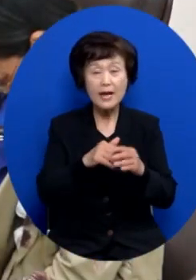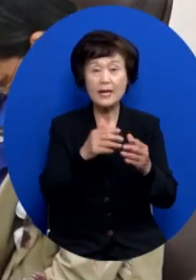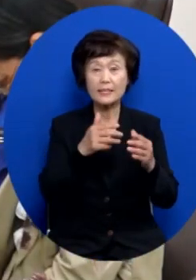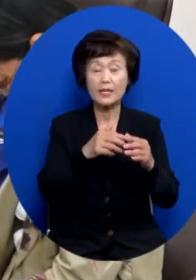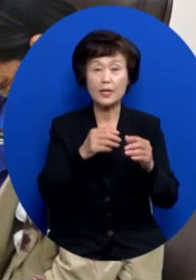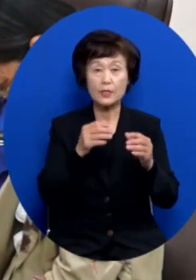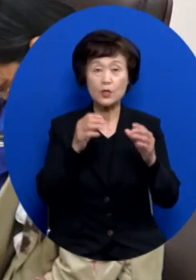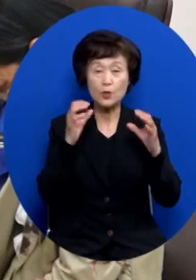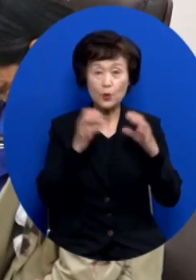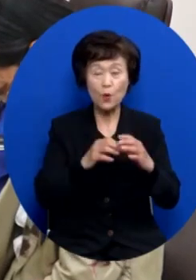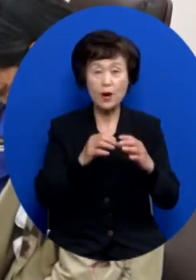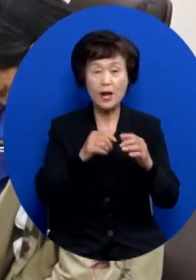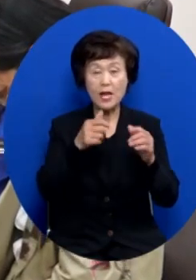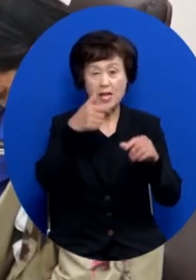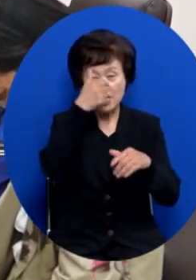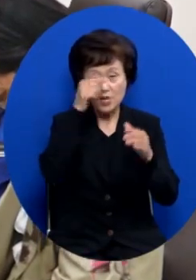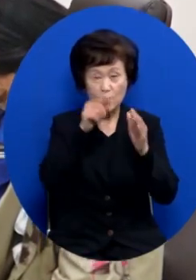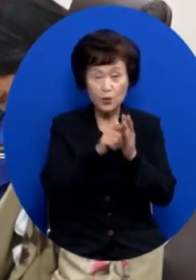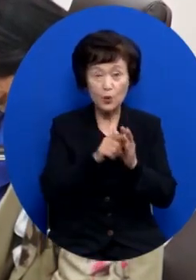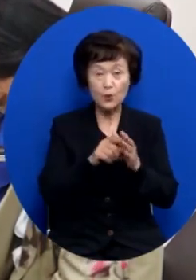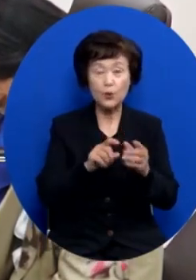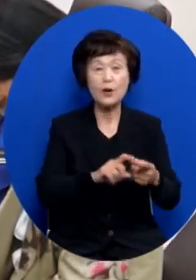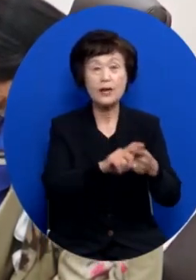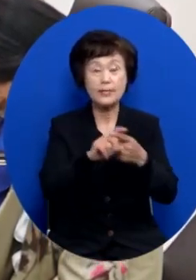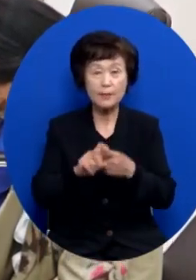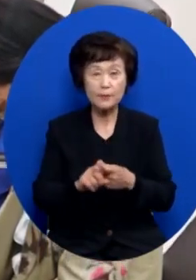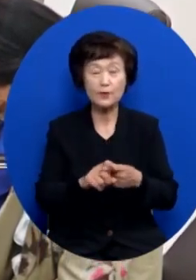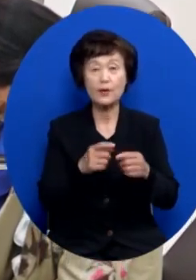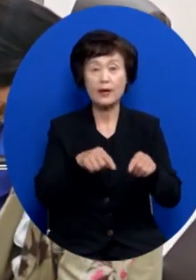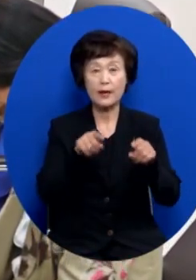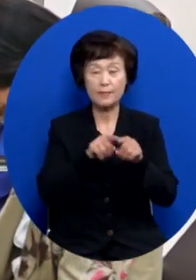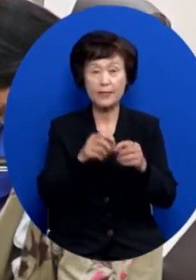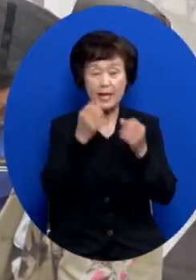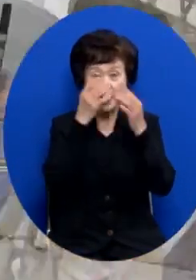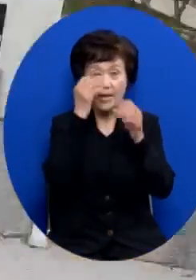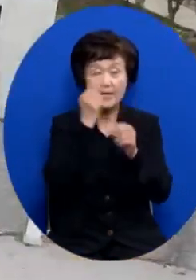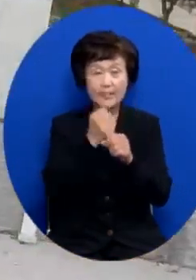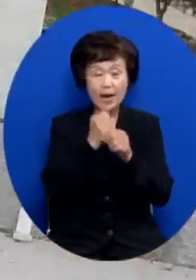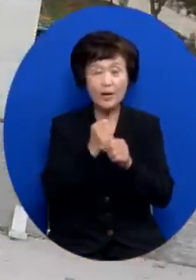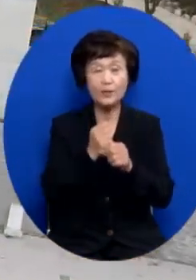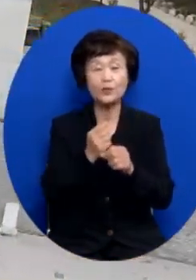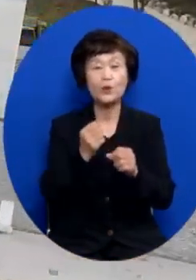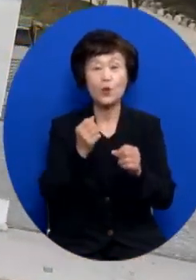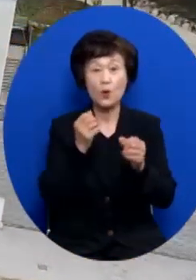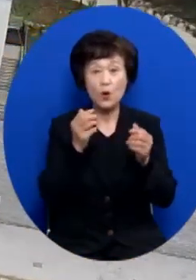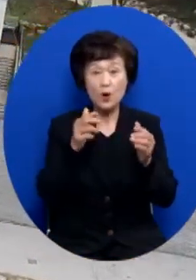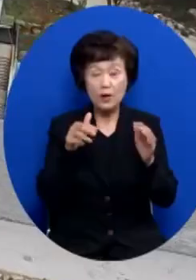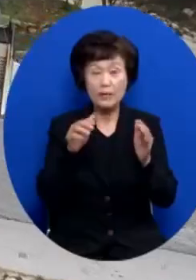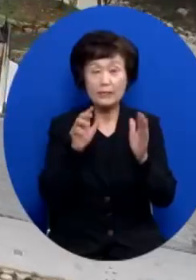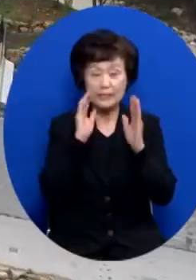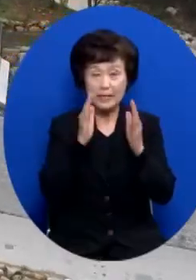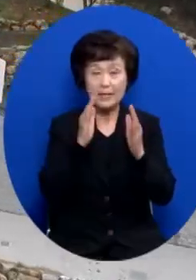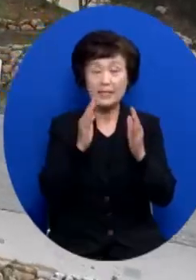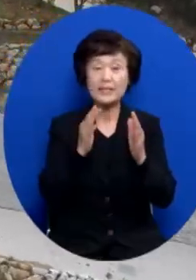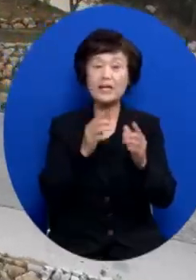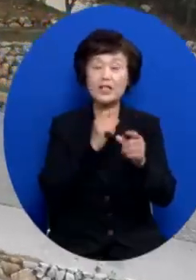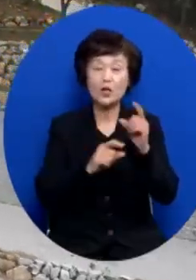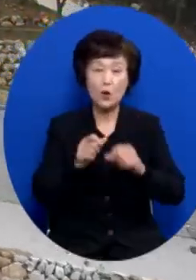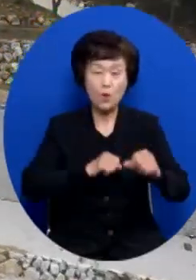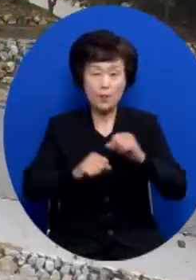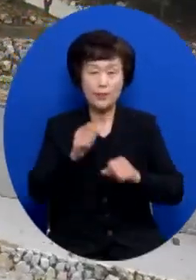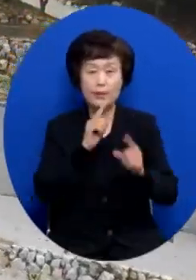여러 기독교 기관들과 거룩한 연대를 이루어 창조사역이 더 활성화되길 희망한다고 말했습니다.